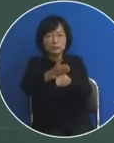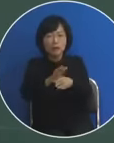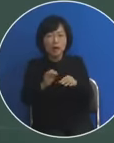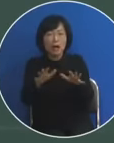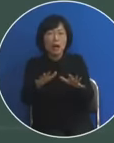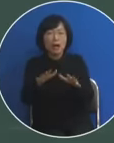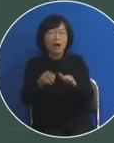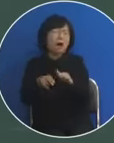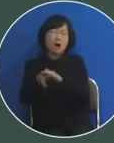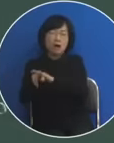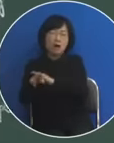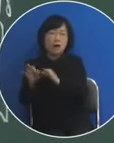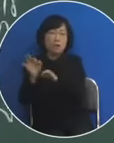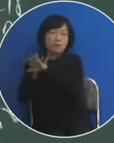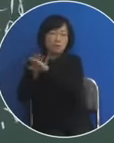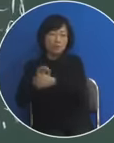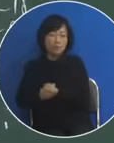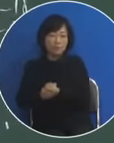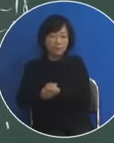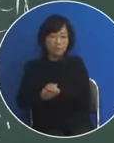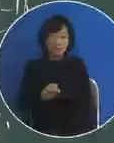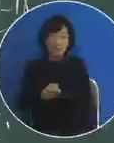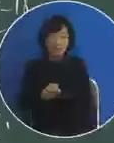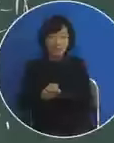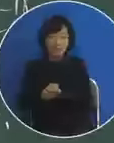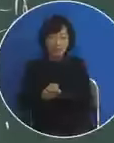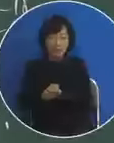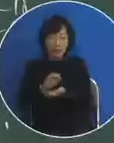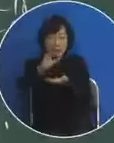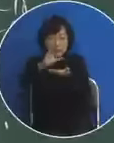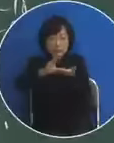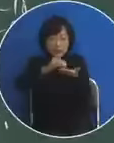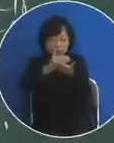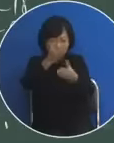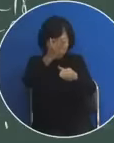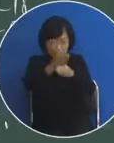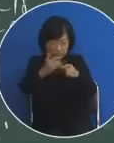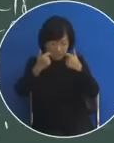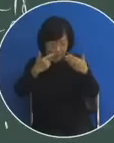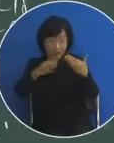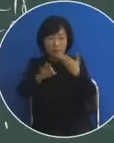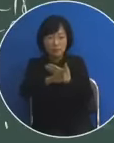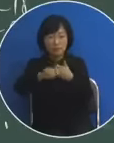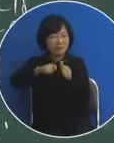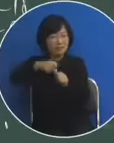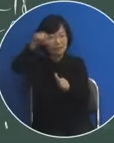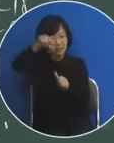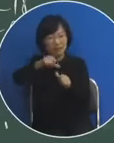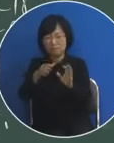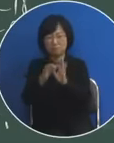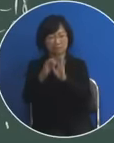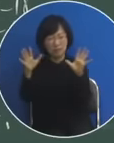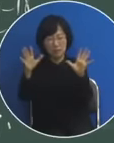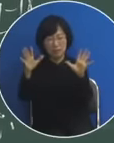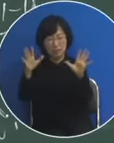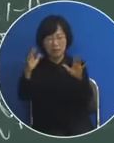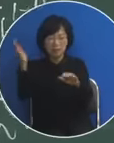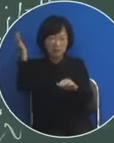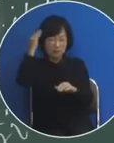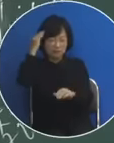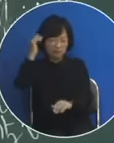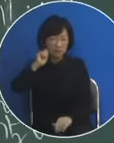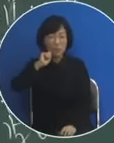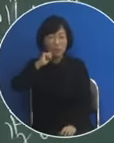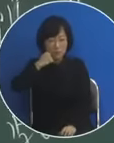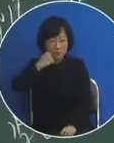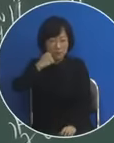재앙이 들어왔다가 이기지 못하는 것은 그리스도가 중심이다. And the reason why disaster creeps in but cannot overcome is because Christ is the center.